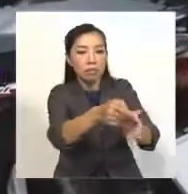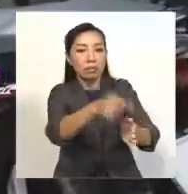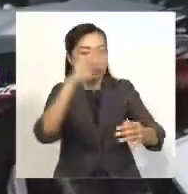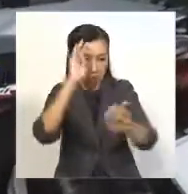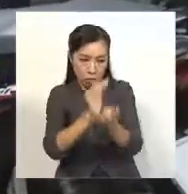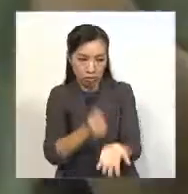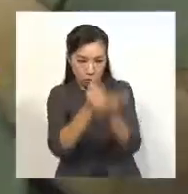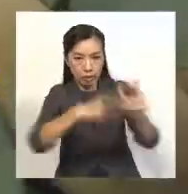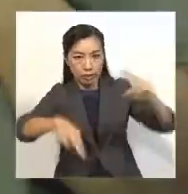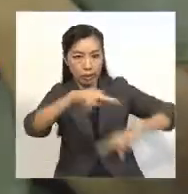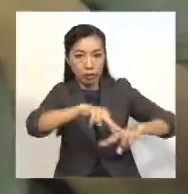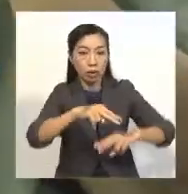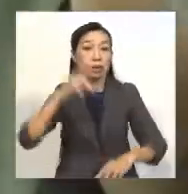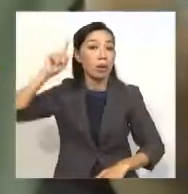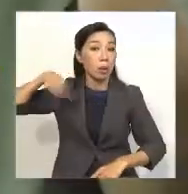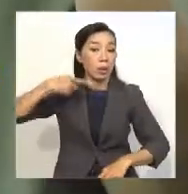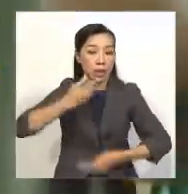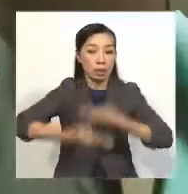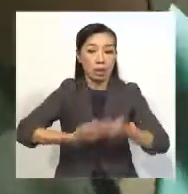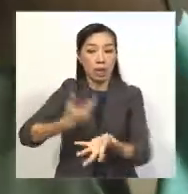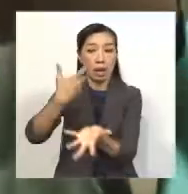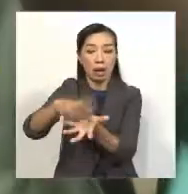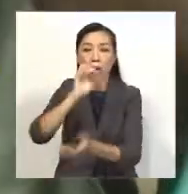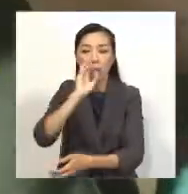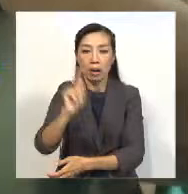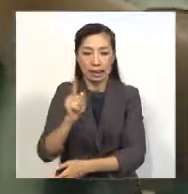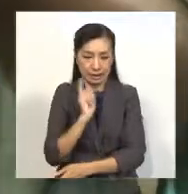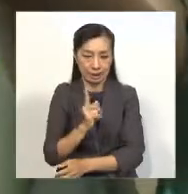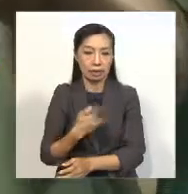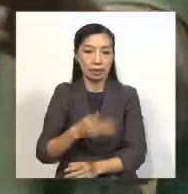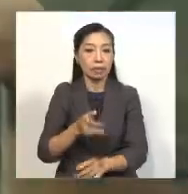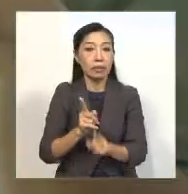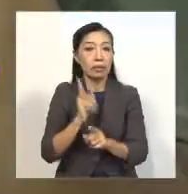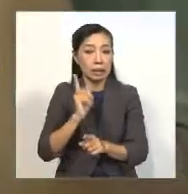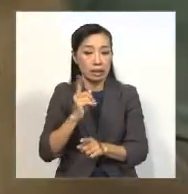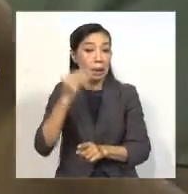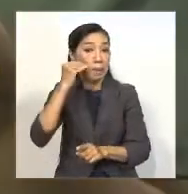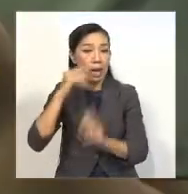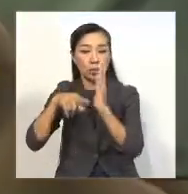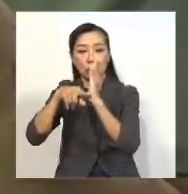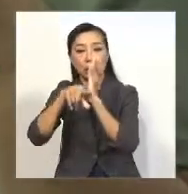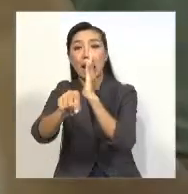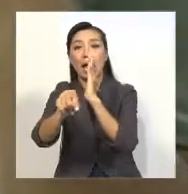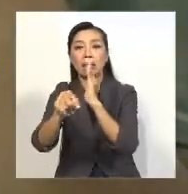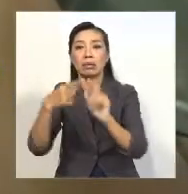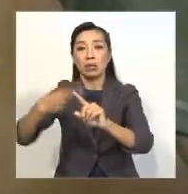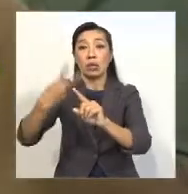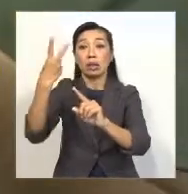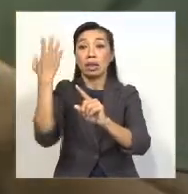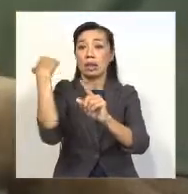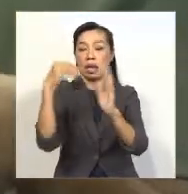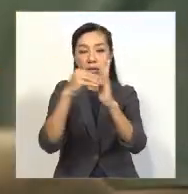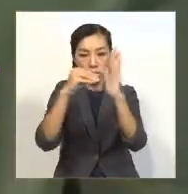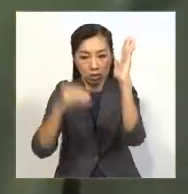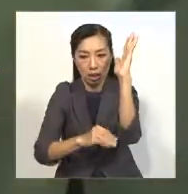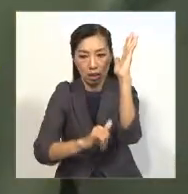ผู้เสียหายให้ข้อมูลนะคะว่าตนเองเนี่ยเป็นแม่ค้ารับซื้อทุเรียนที่เดินทางมาจากจังหวัดตราดเมื่อ2เดือนก่อนแล้วก็มาเช่าบ้าน